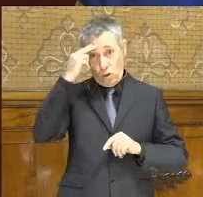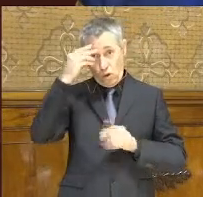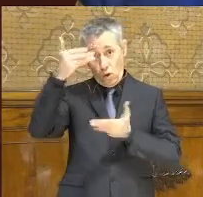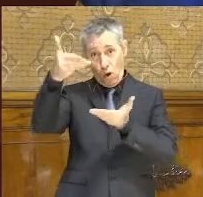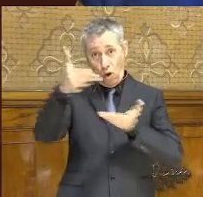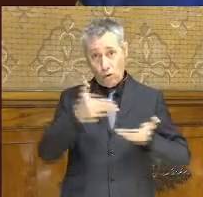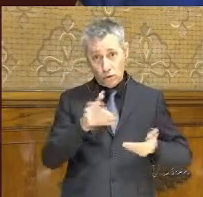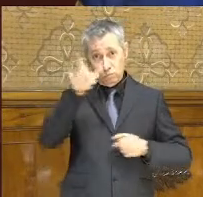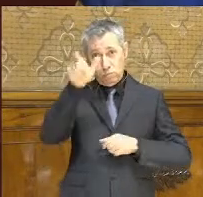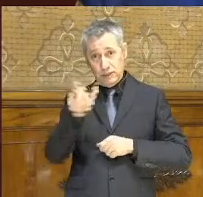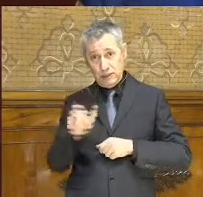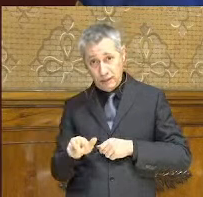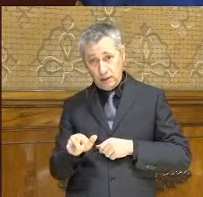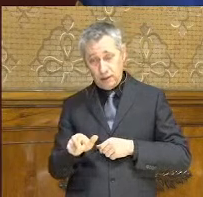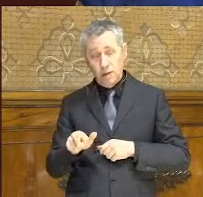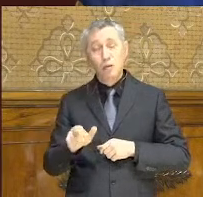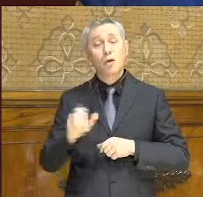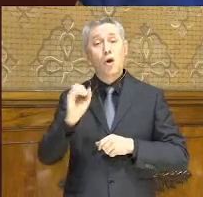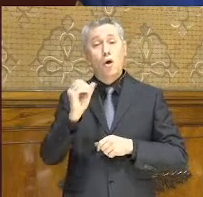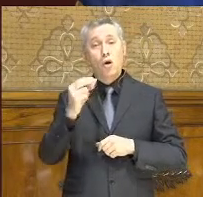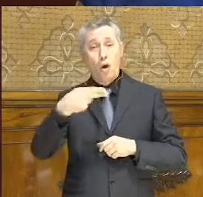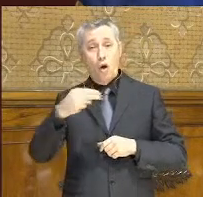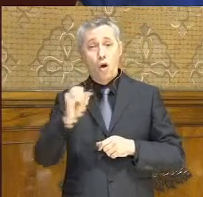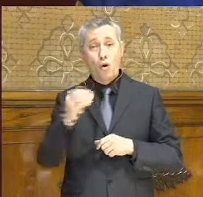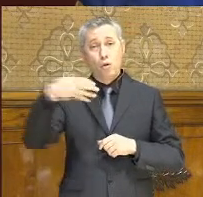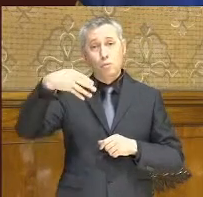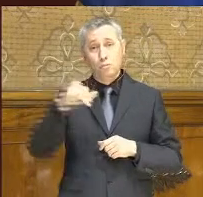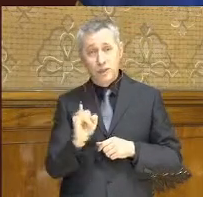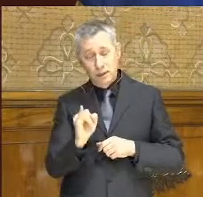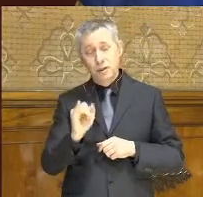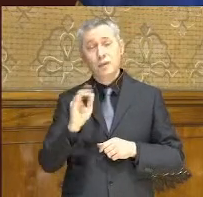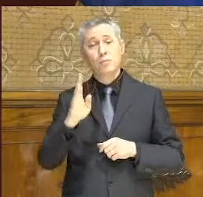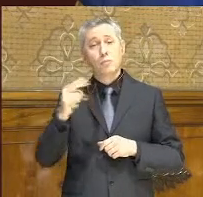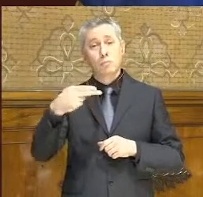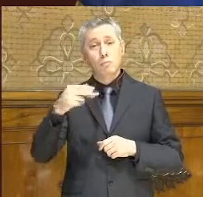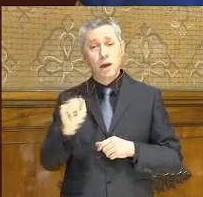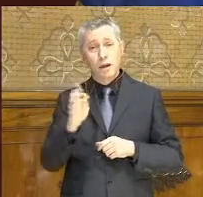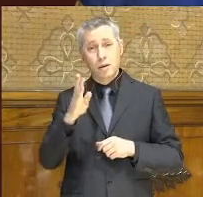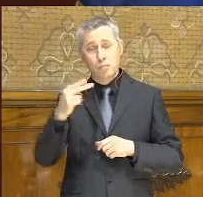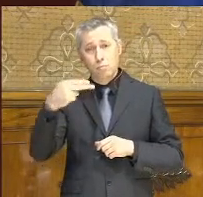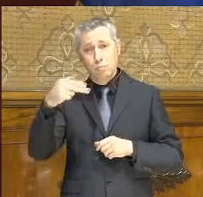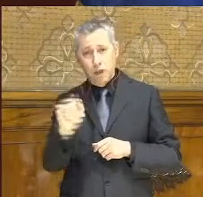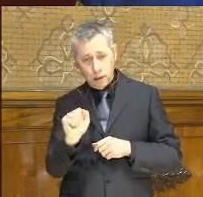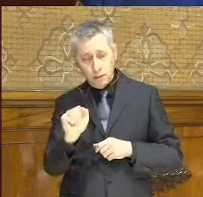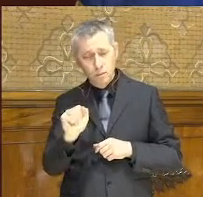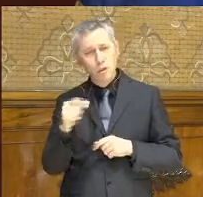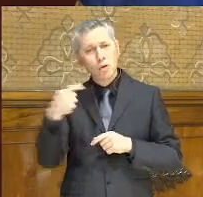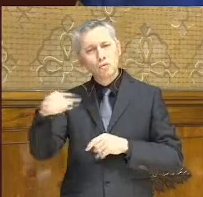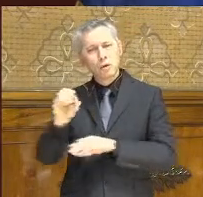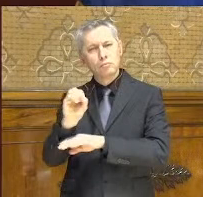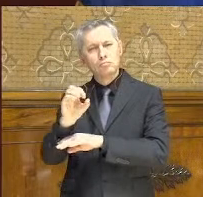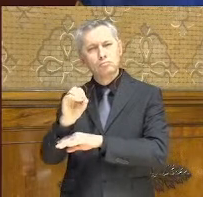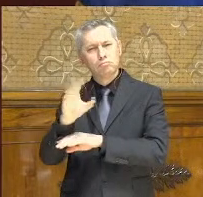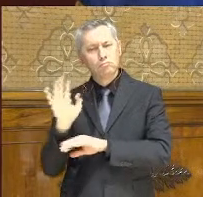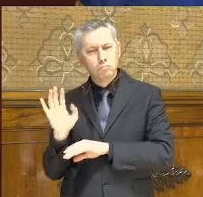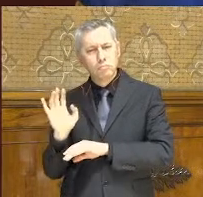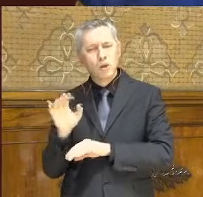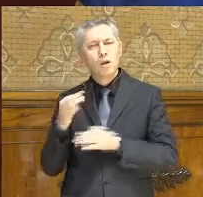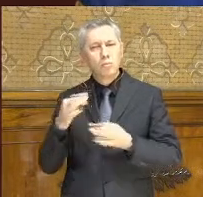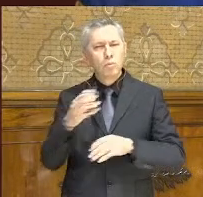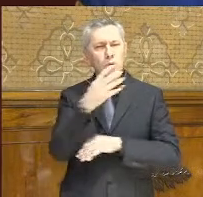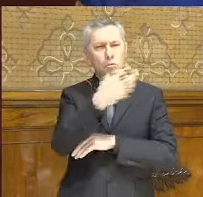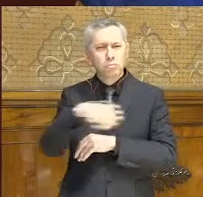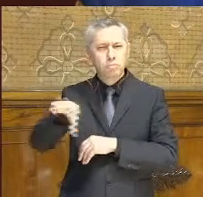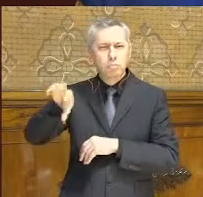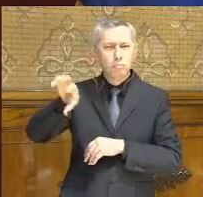Homi Bhabha con il titolo suggestivo della sua lezione. E questi Chimes of Freedom ci parlano ancora